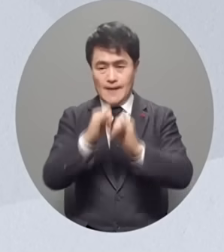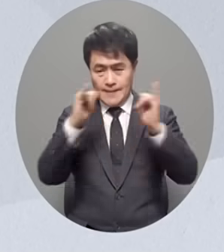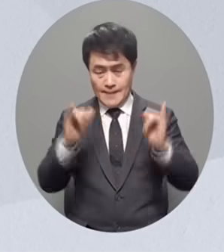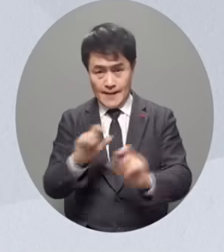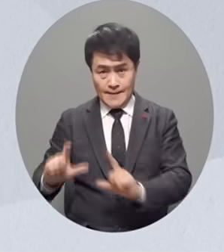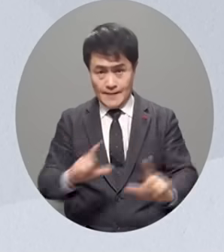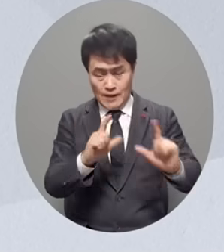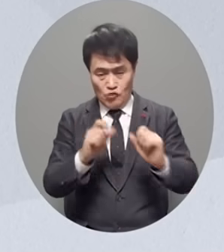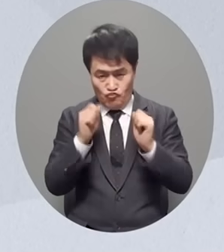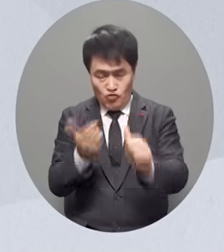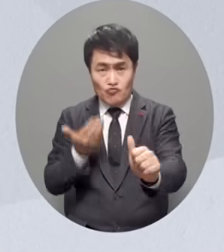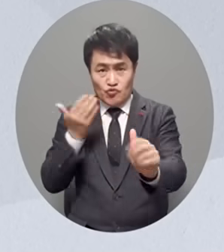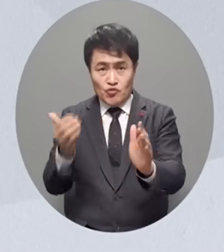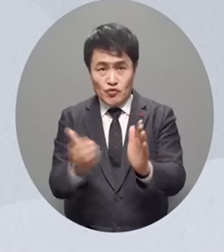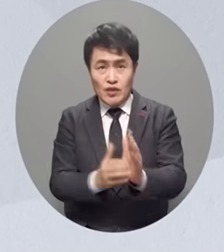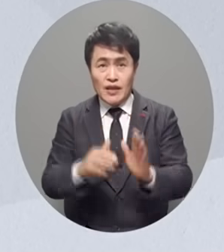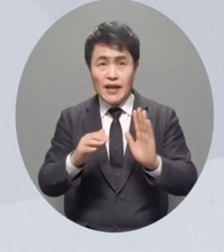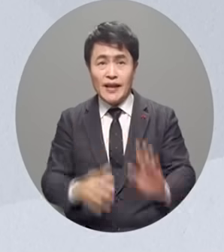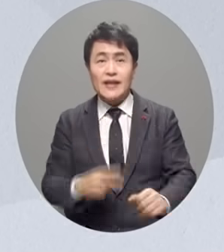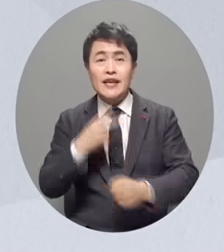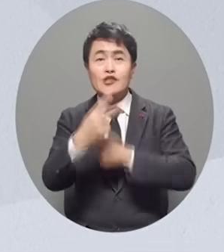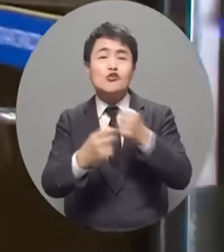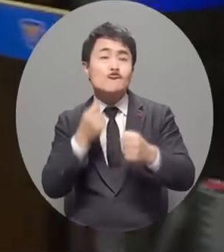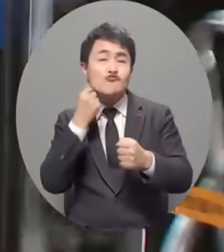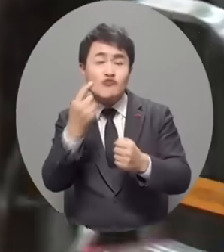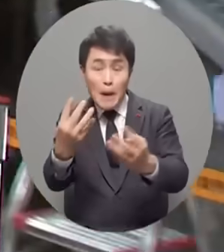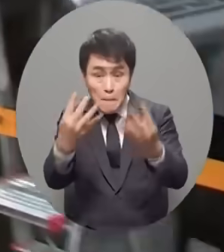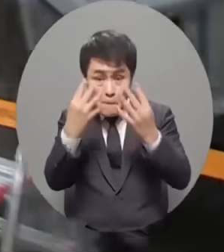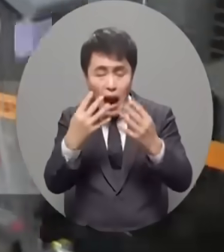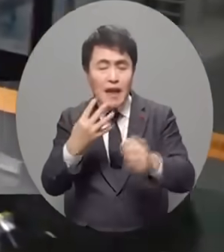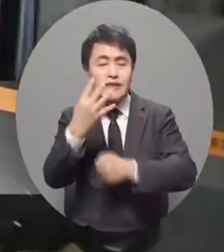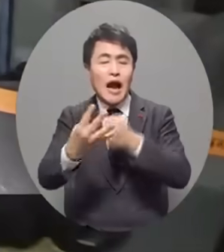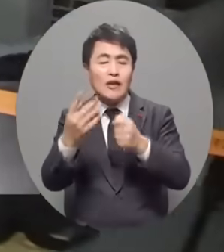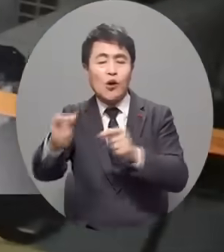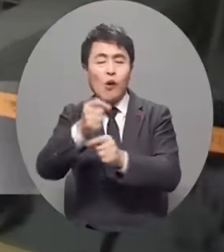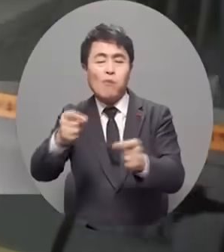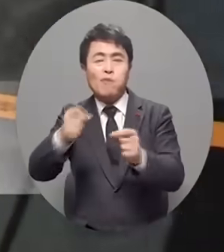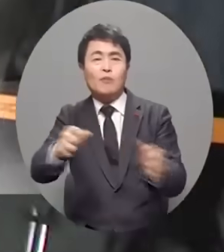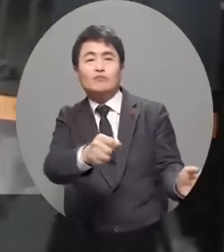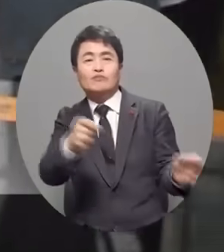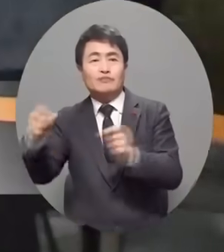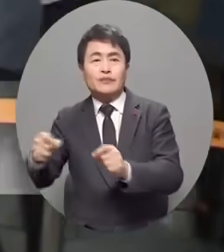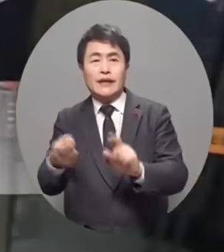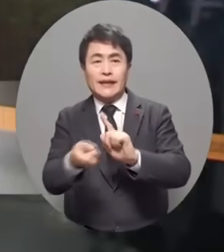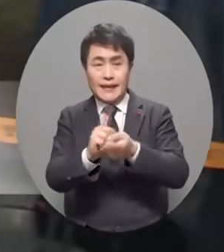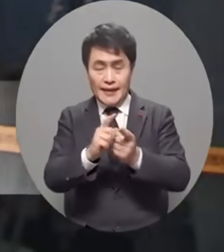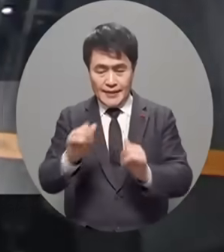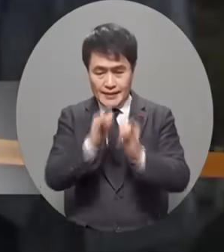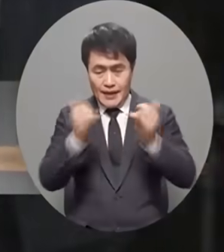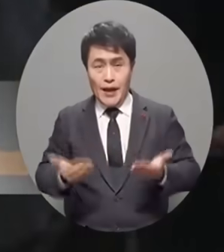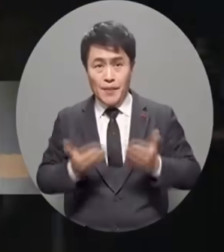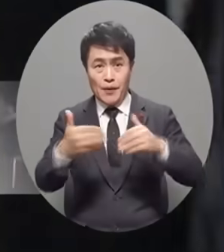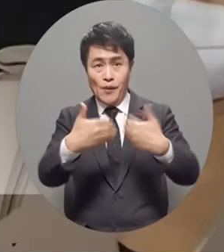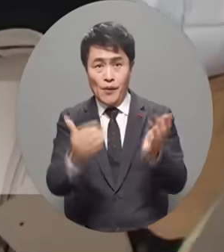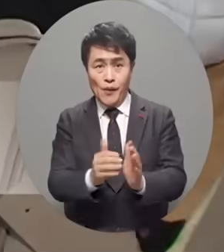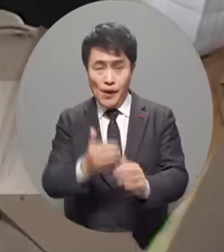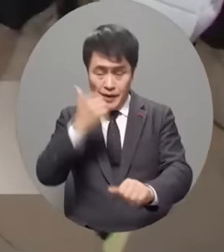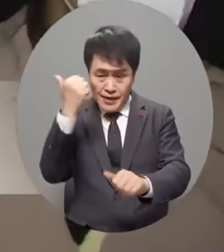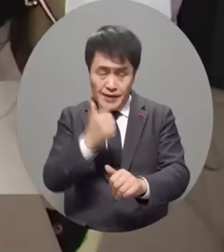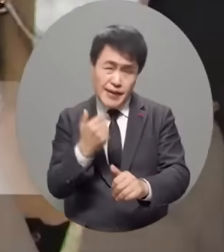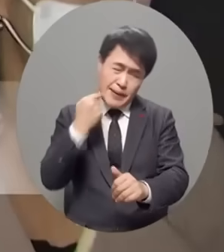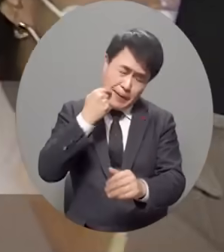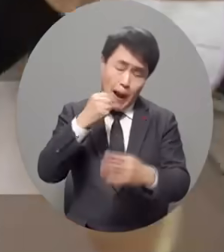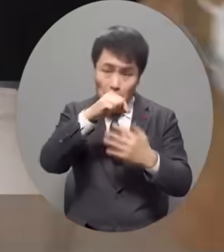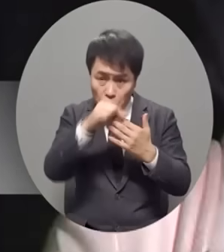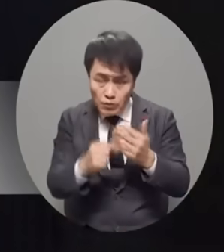2년 6개월의 처벌을 4년간 미뤄주기로 했습니다. 대신 보호관찰과 사회봉사, 약물중독 치료 프로그램 수강과 함께